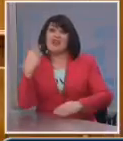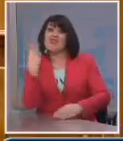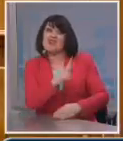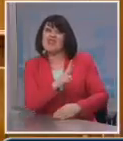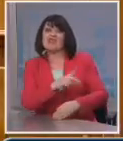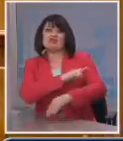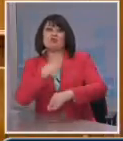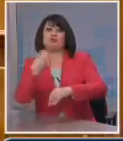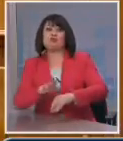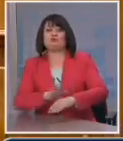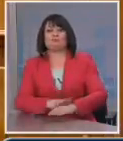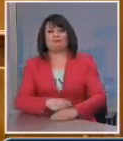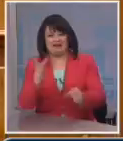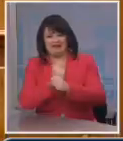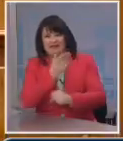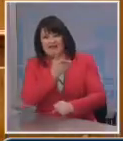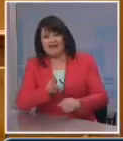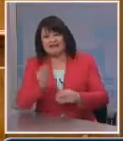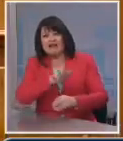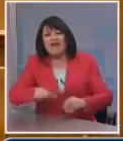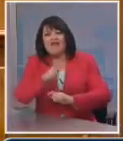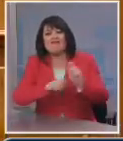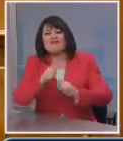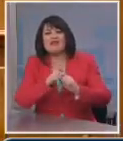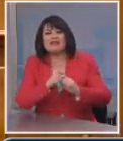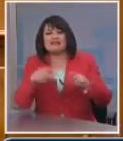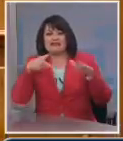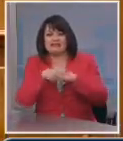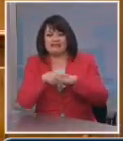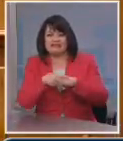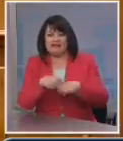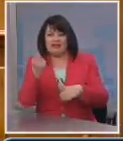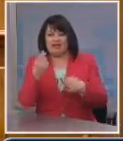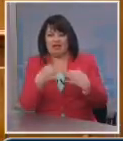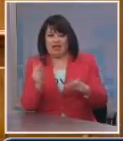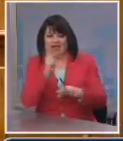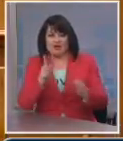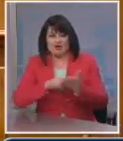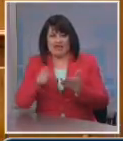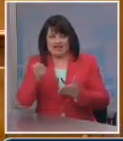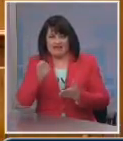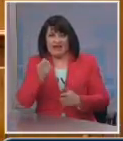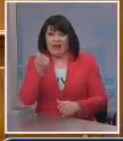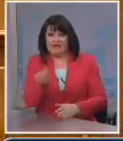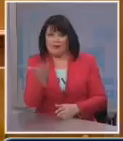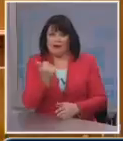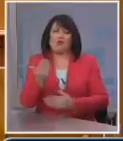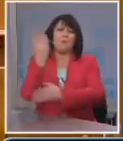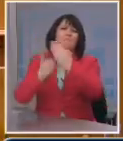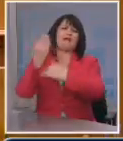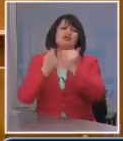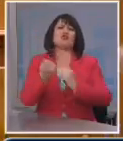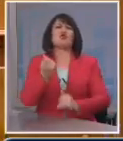σας ανικανότητα. Καταφέρατε να δημιουργήσετε μεγάλο ταμιακό πρόβλημα στο σύστημα κοινωνικής ασφάλισης με το πισωγύρισμα στην